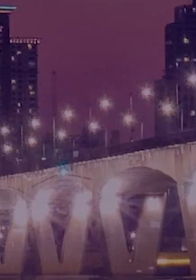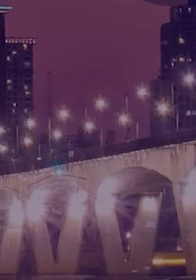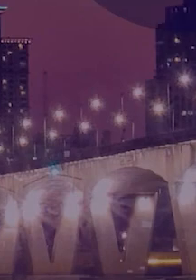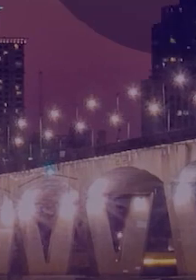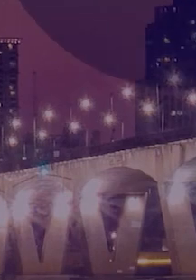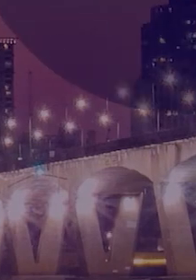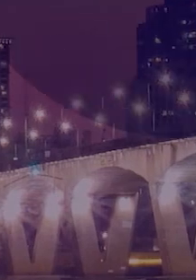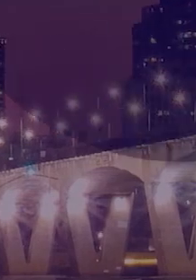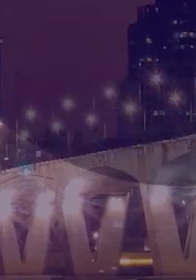넘겼습니다